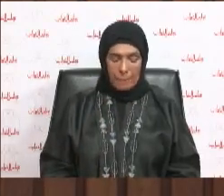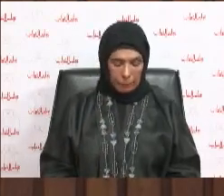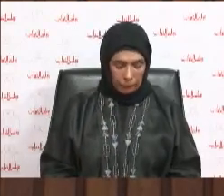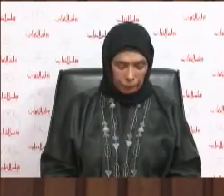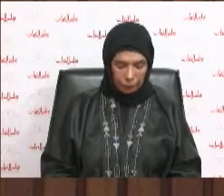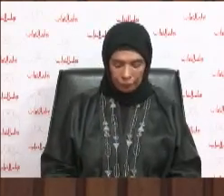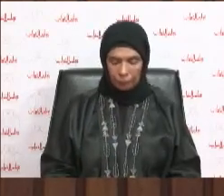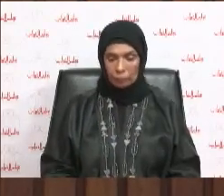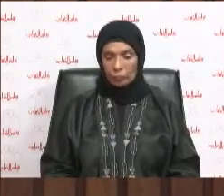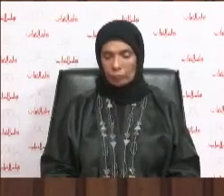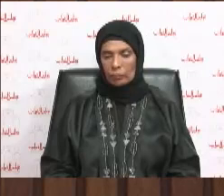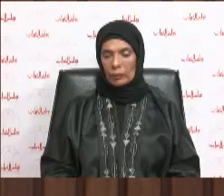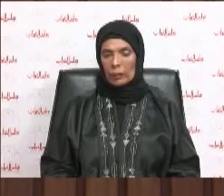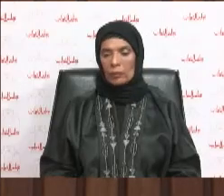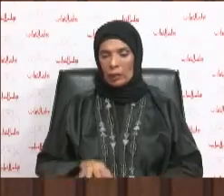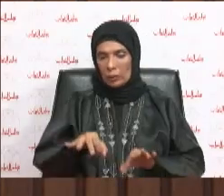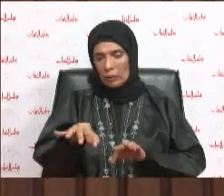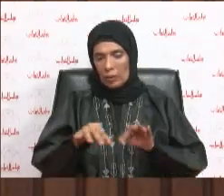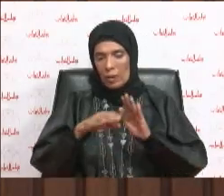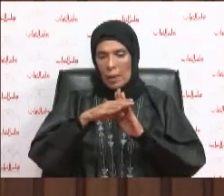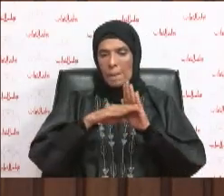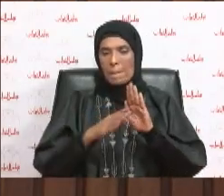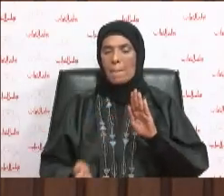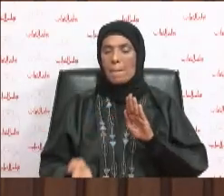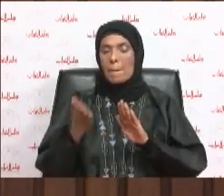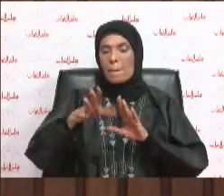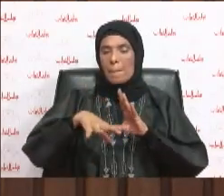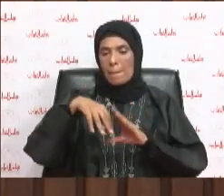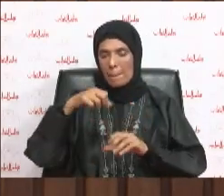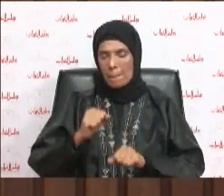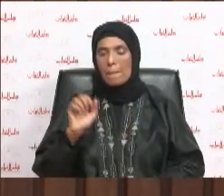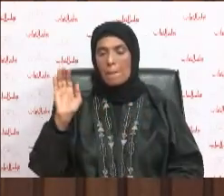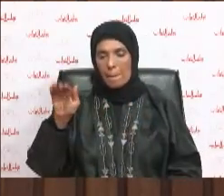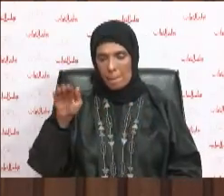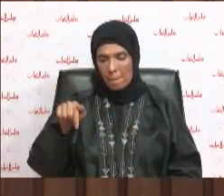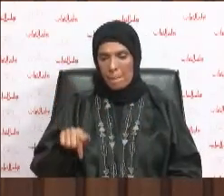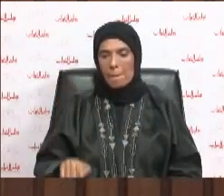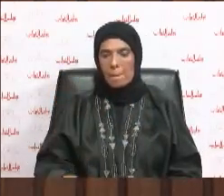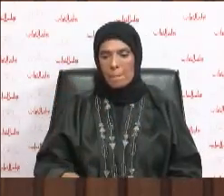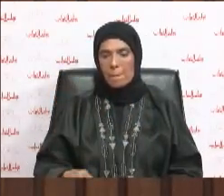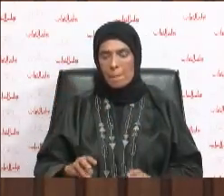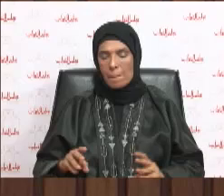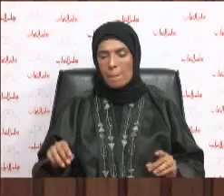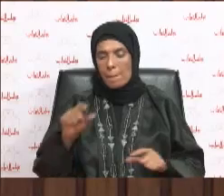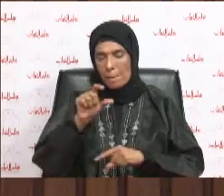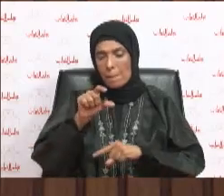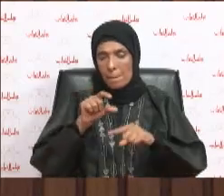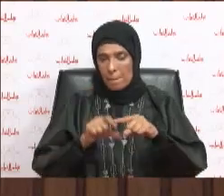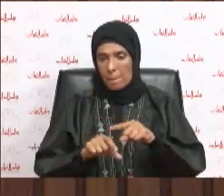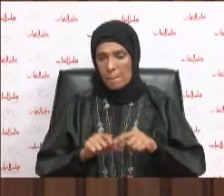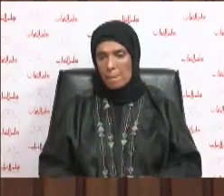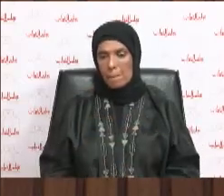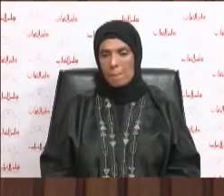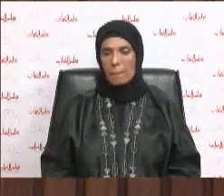ومقترحات. يمكن أبدأ بخطط وبرامج رفع الإنتاج المحلي. نعم هناك خطط وهناك أرقام وهناك نسب من وإلى هذه